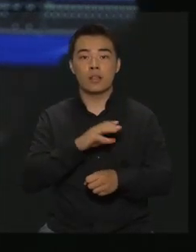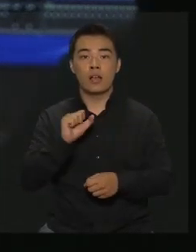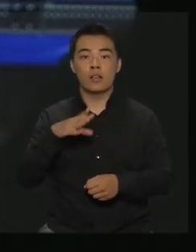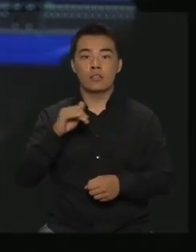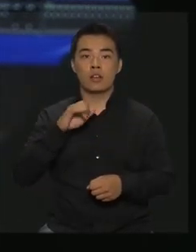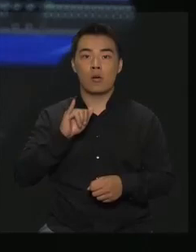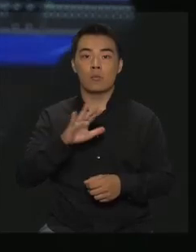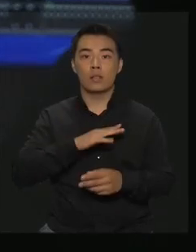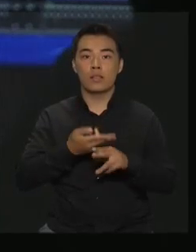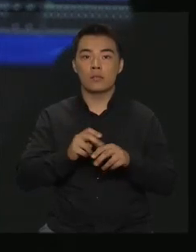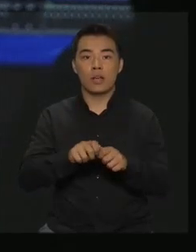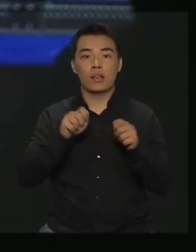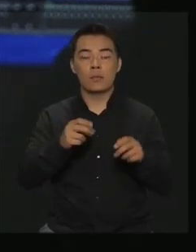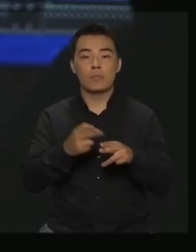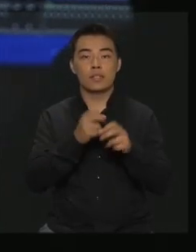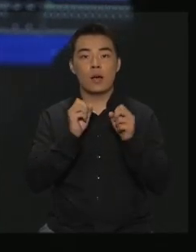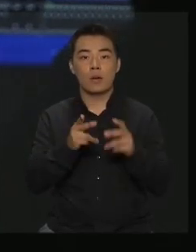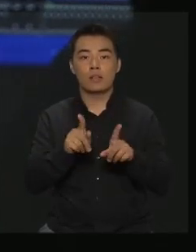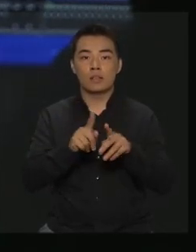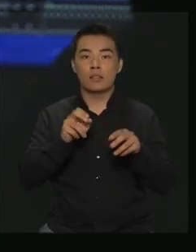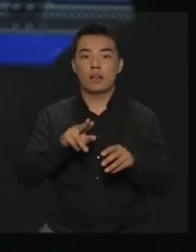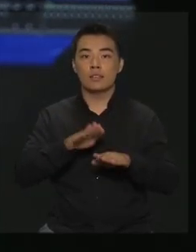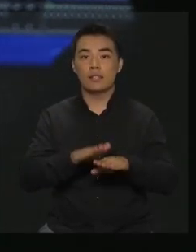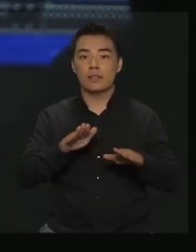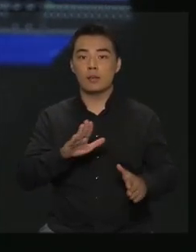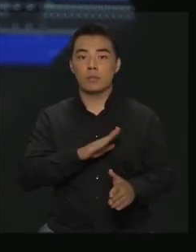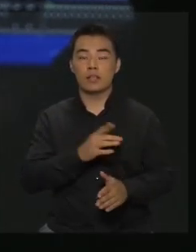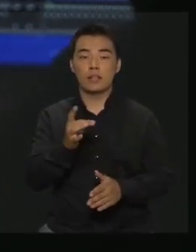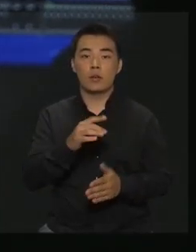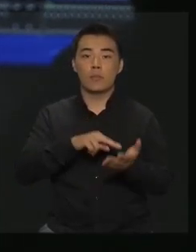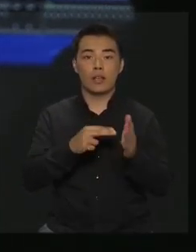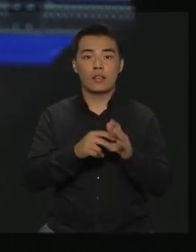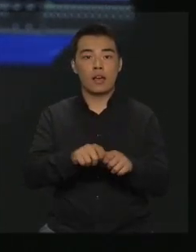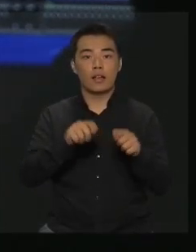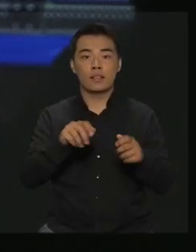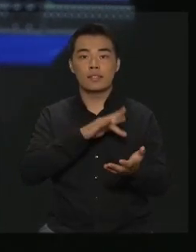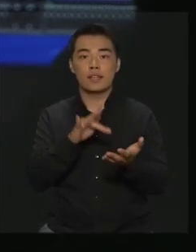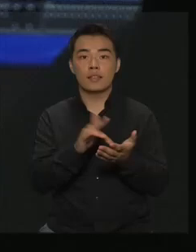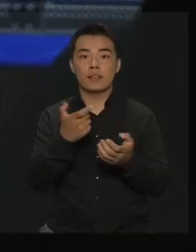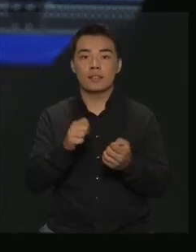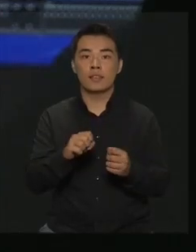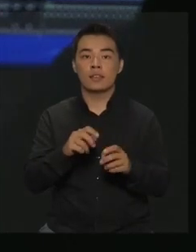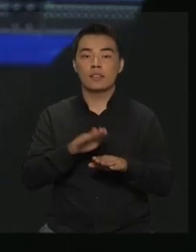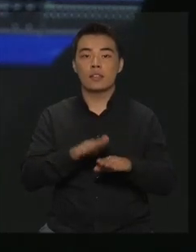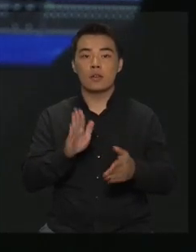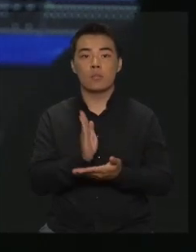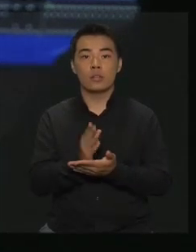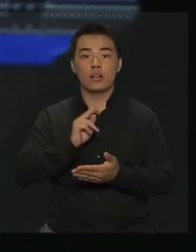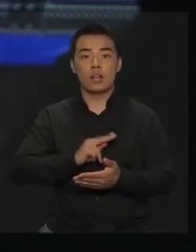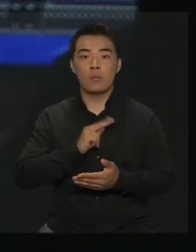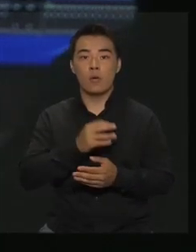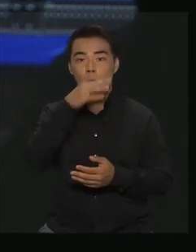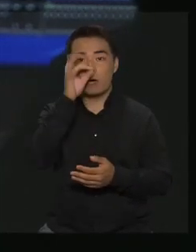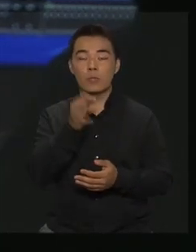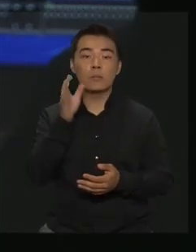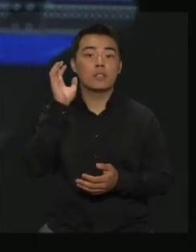была посвящена созданию безопасной среды для детей. В регионе планируют открыть центр, где с детьми будут работать